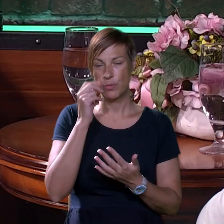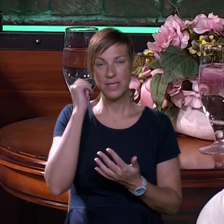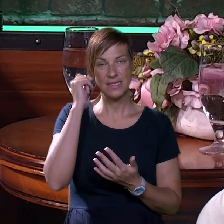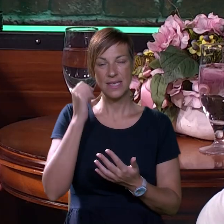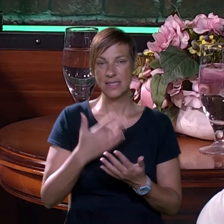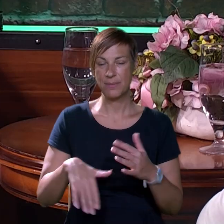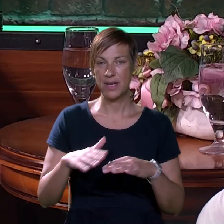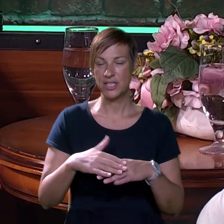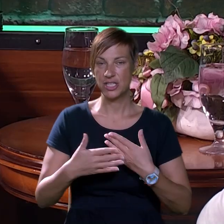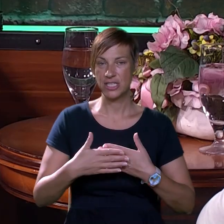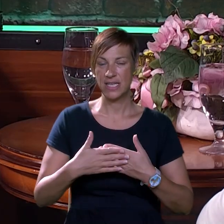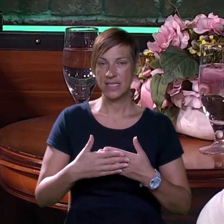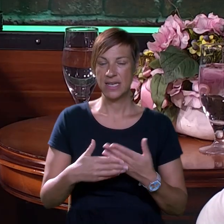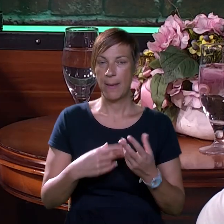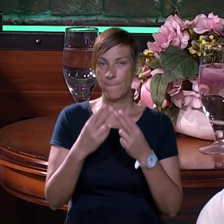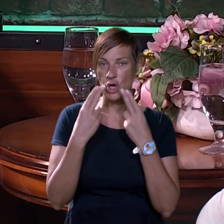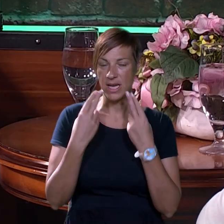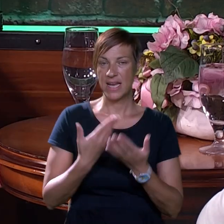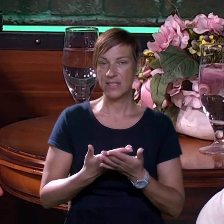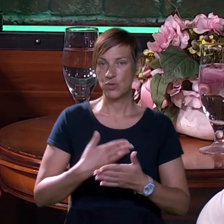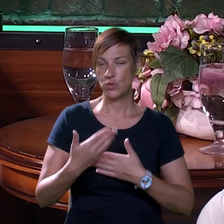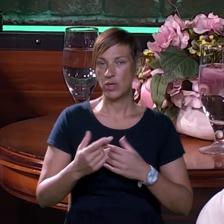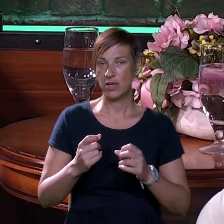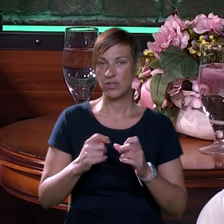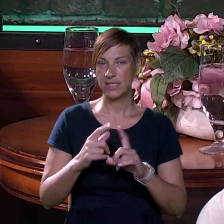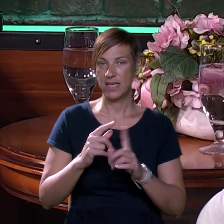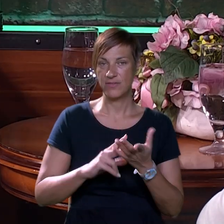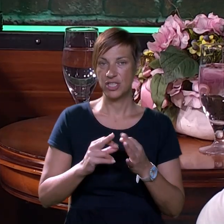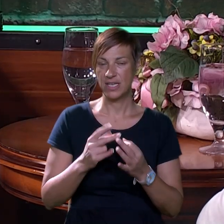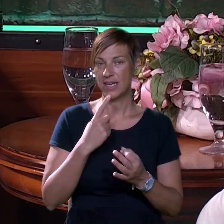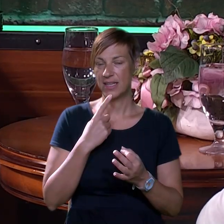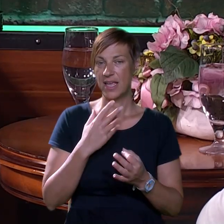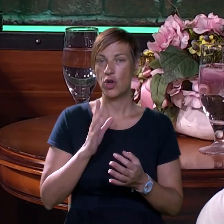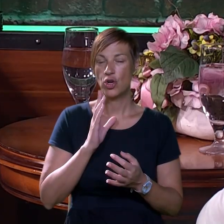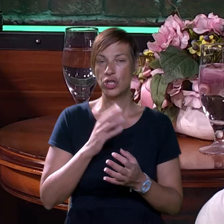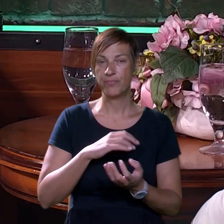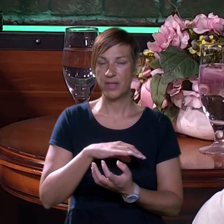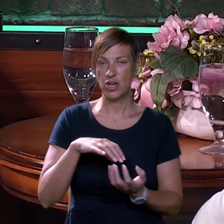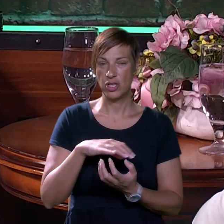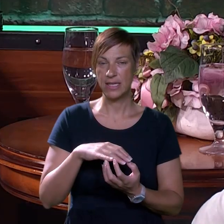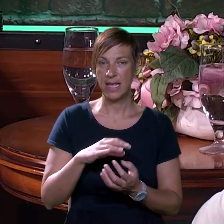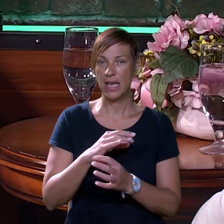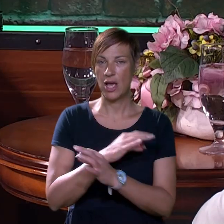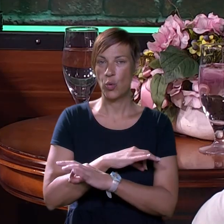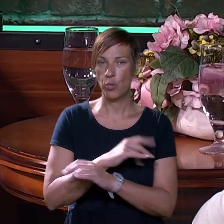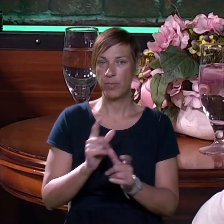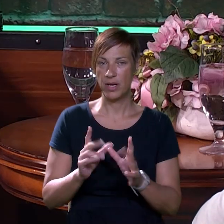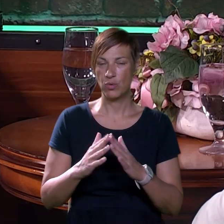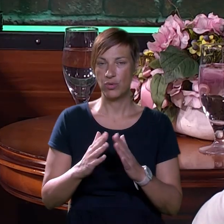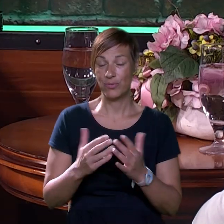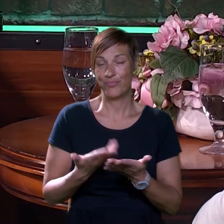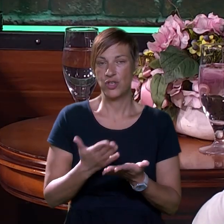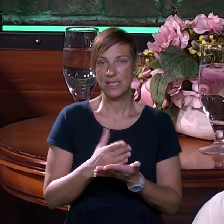sestrama, najčešće sretnemo na sudu nakon ostavštine, kad nam netko od roditelja umre negdje u domu.